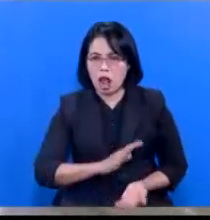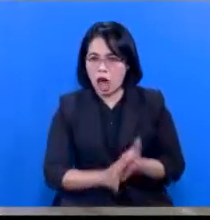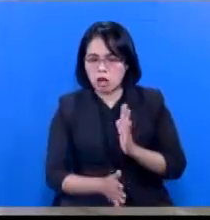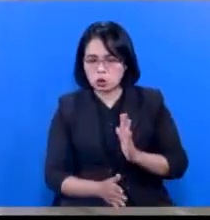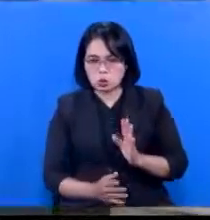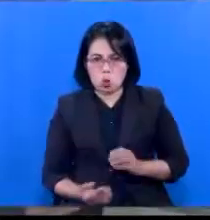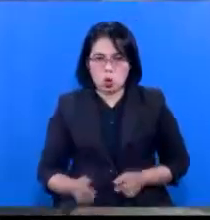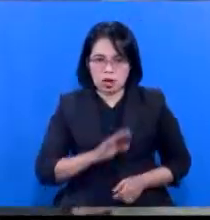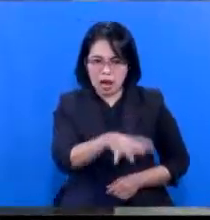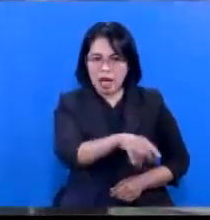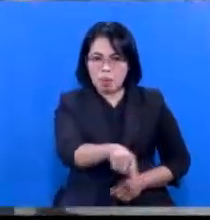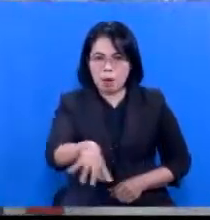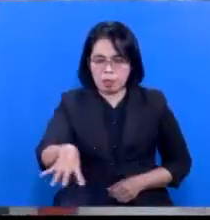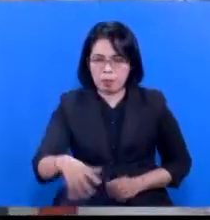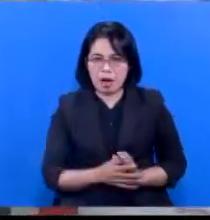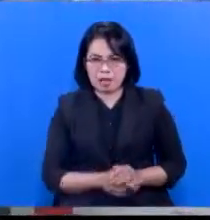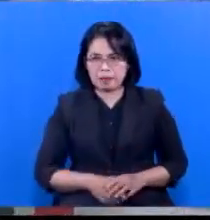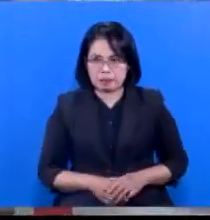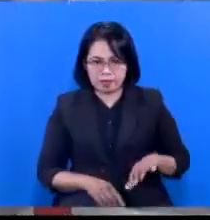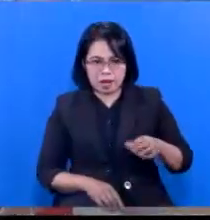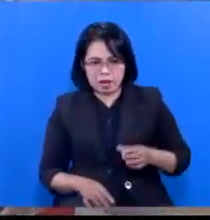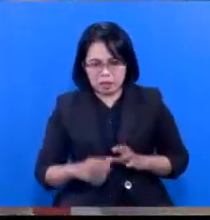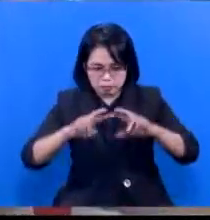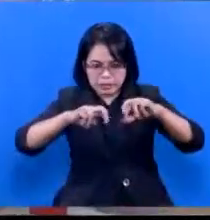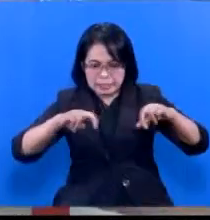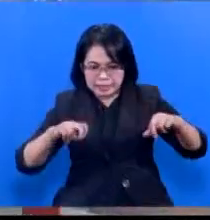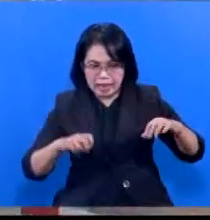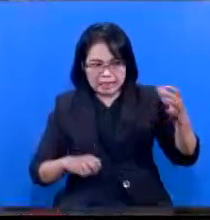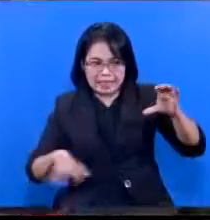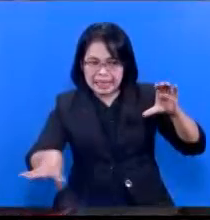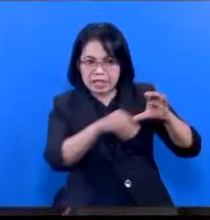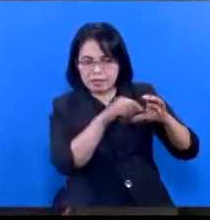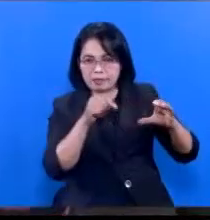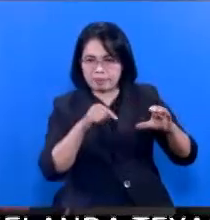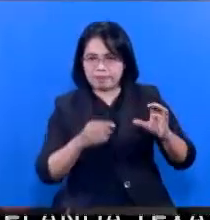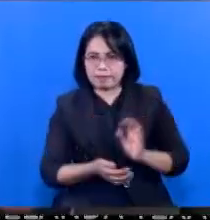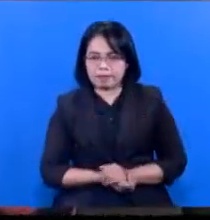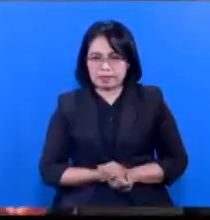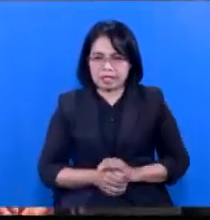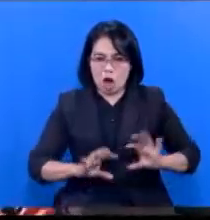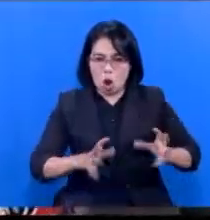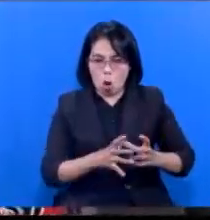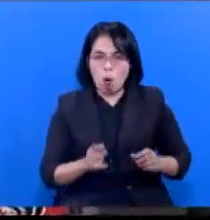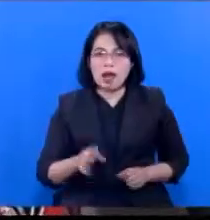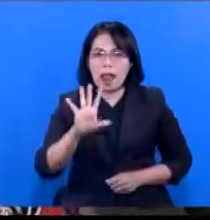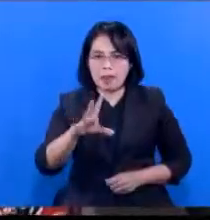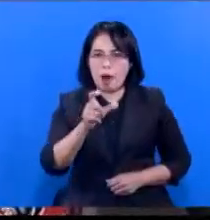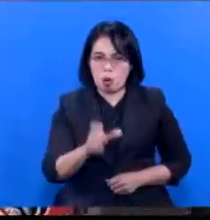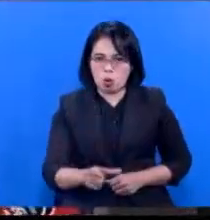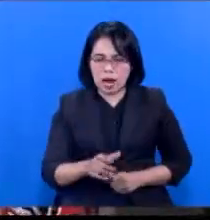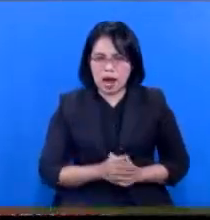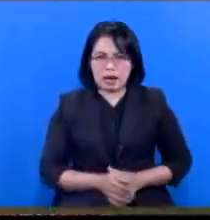kejadian perkara dan mengamankan CCTV untuk melakukan penyelidikan. Polisi menduga kelompok pengutil berjumlah 5 orang, terdiri